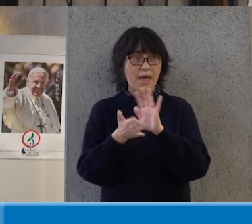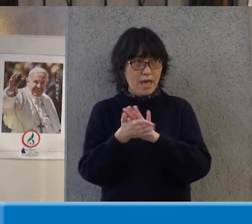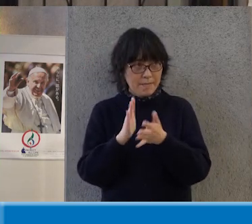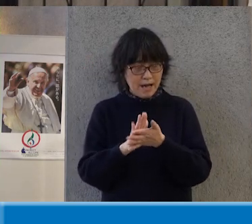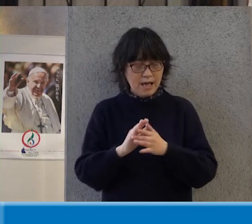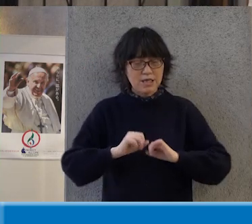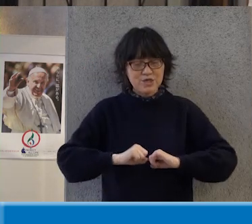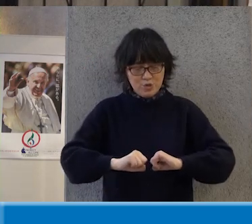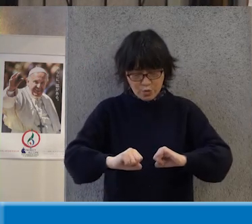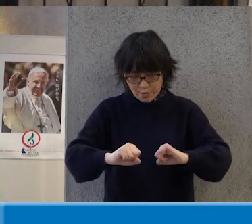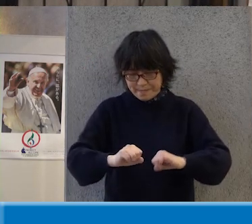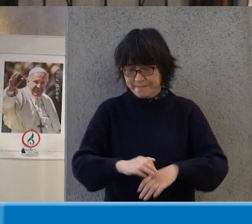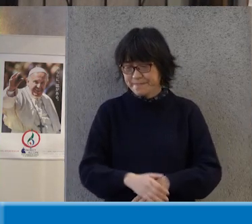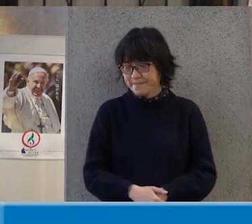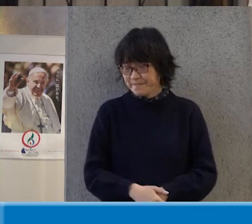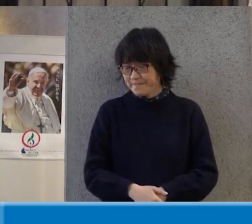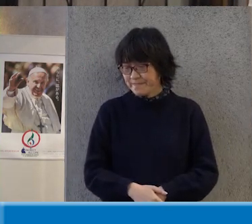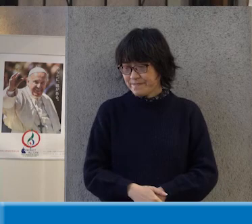う。